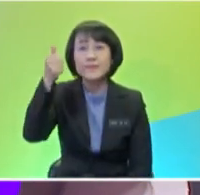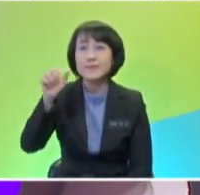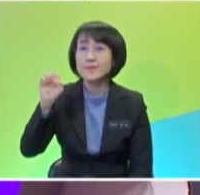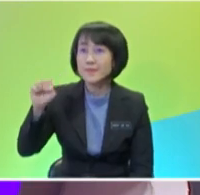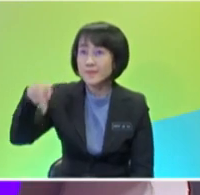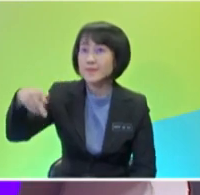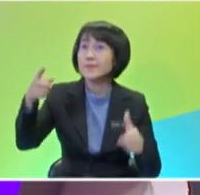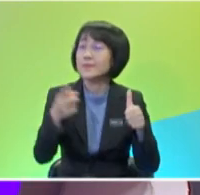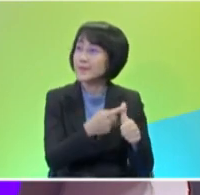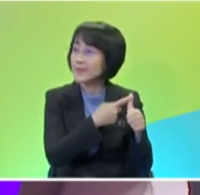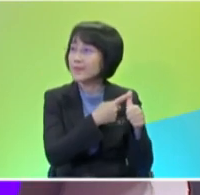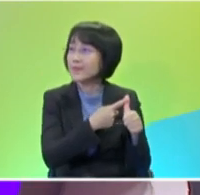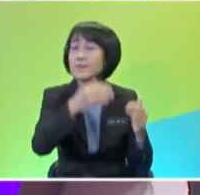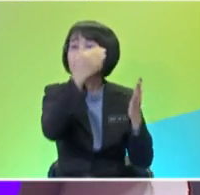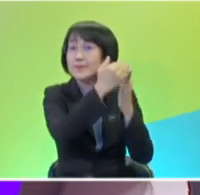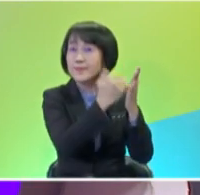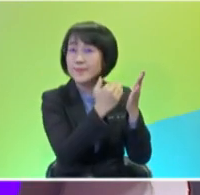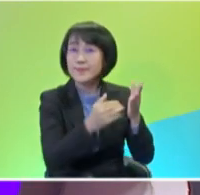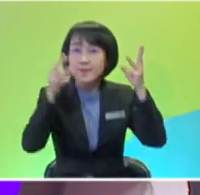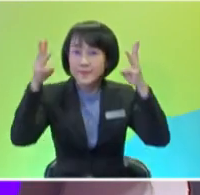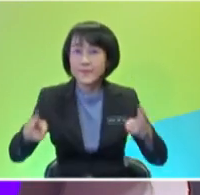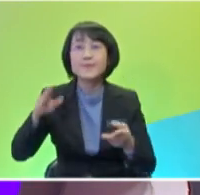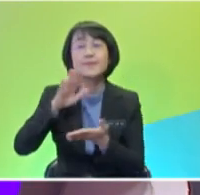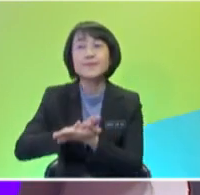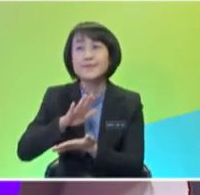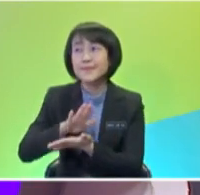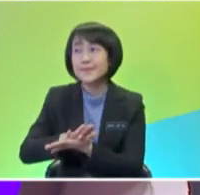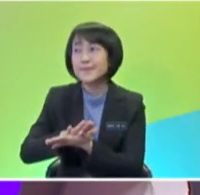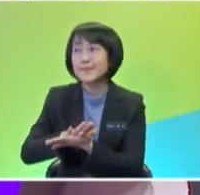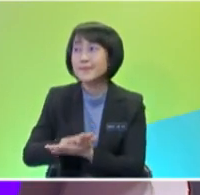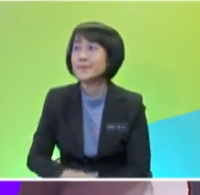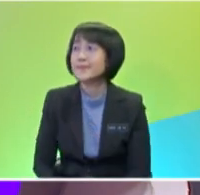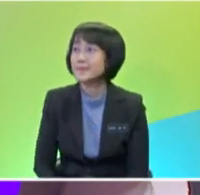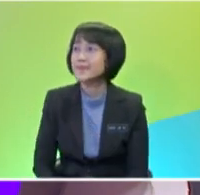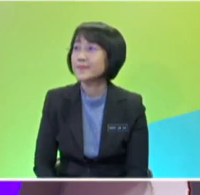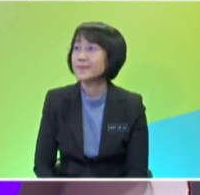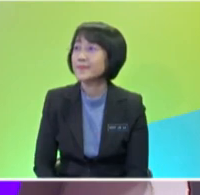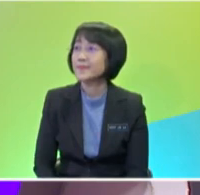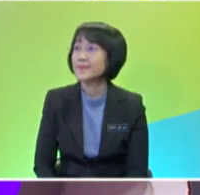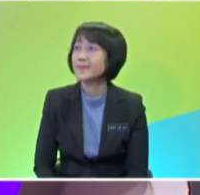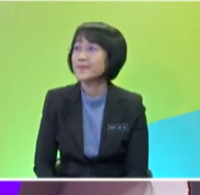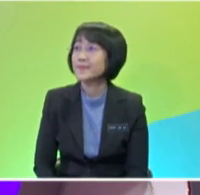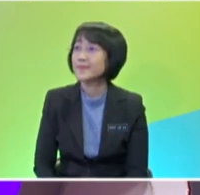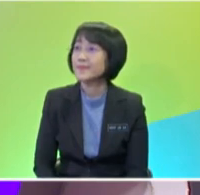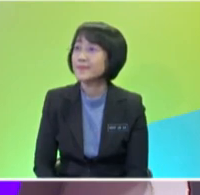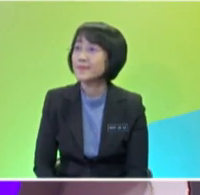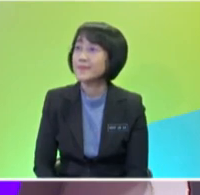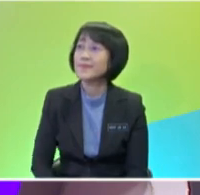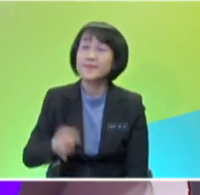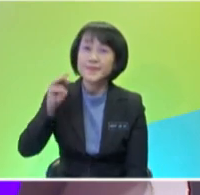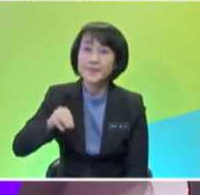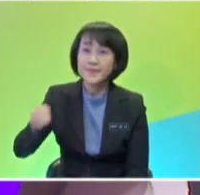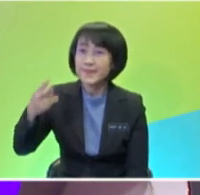pertama yaitu menyenaraikan warga sekolah Oke so mudah-mula pertama murid